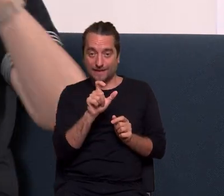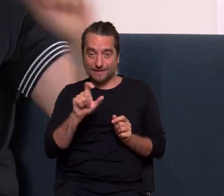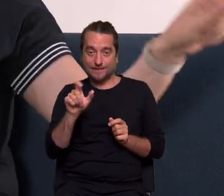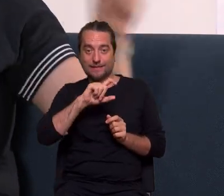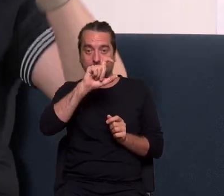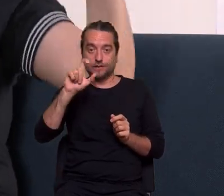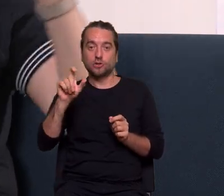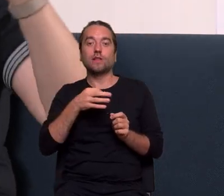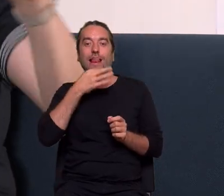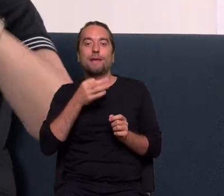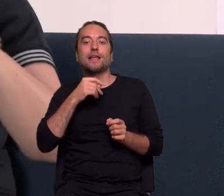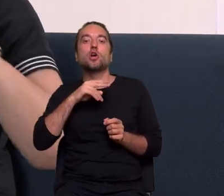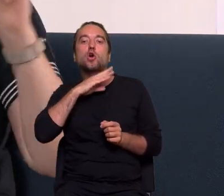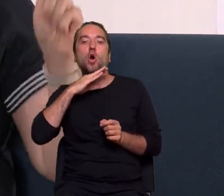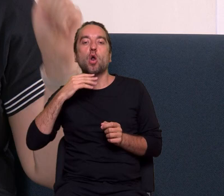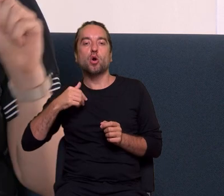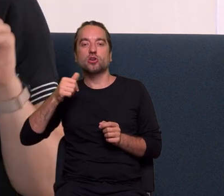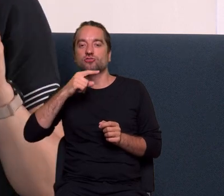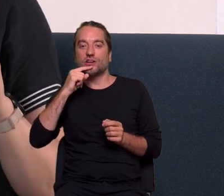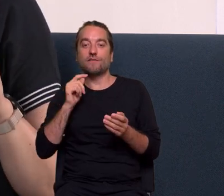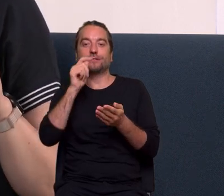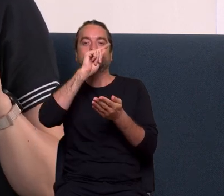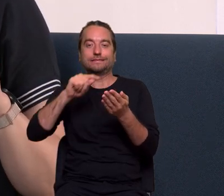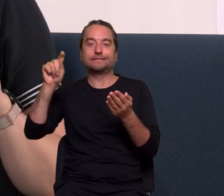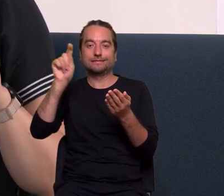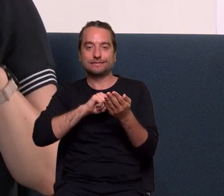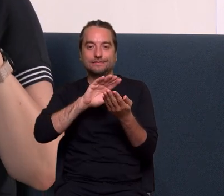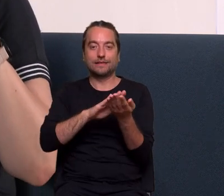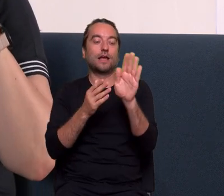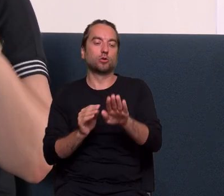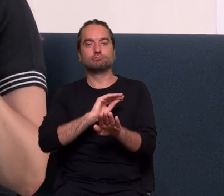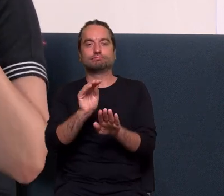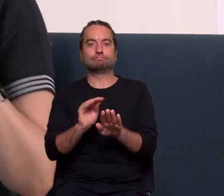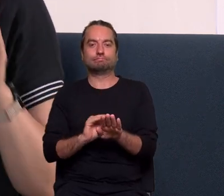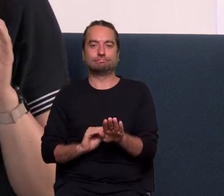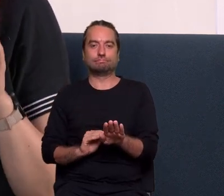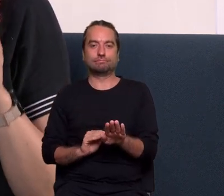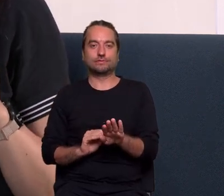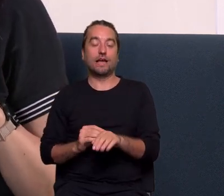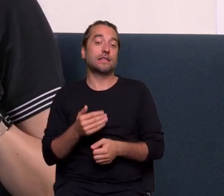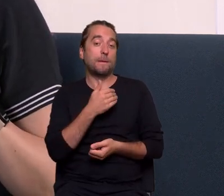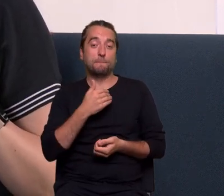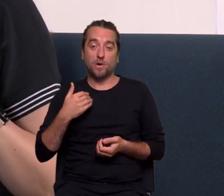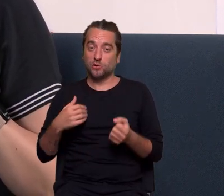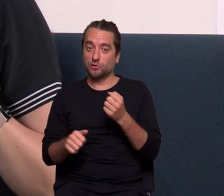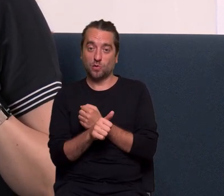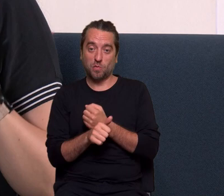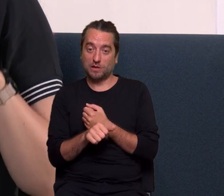czerwono, najlepiej jeszcze dopisuje, że korzystamy z tego papieru tylko dlatego, że oszczędzamy. A na polskich dokumentach to się zdarza bardzo